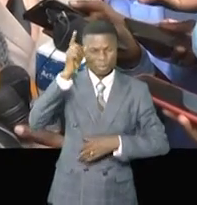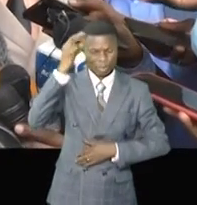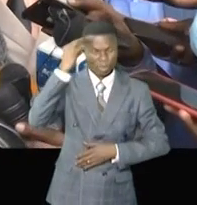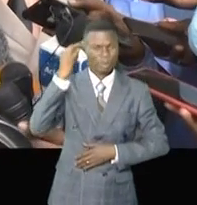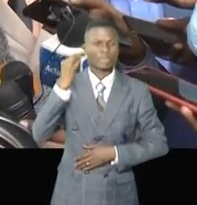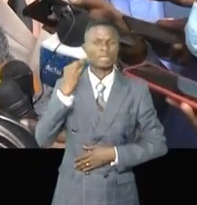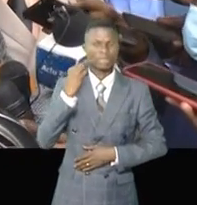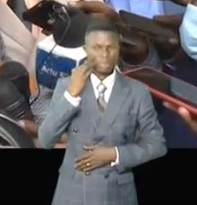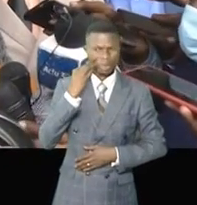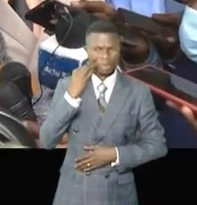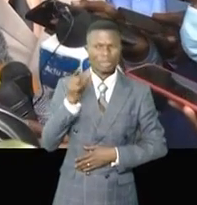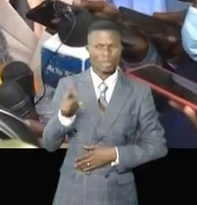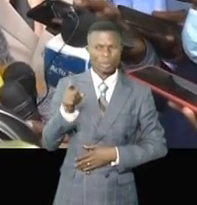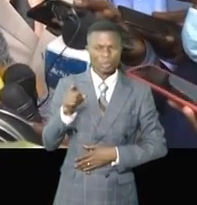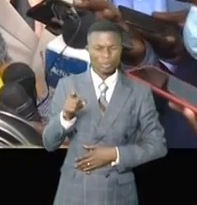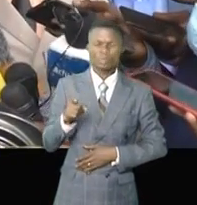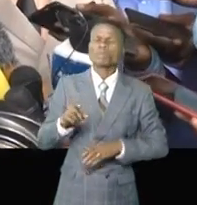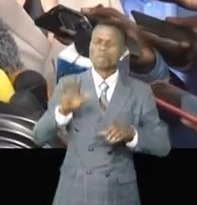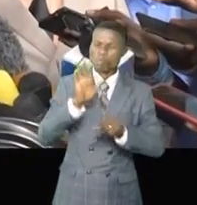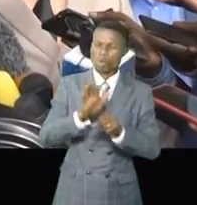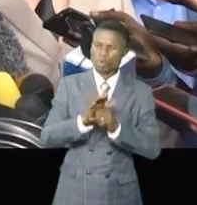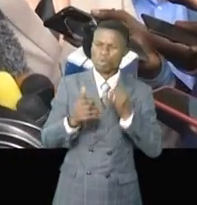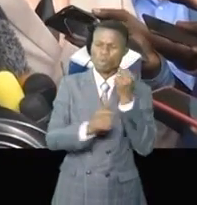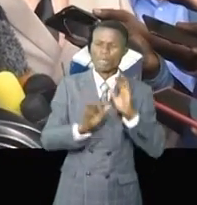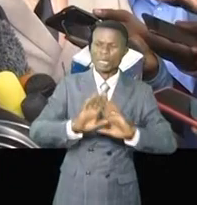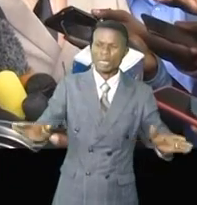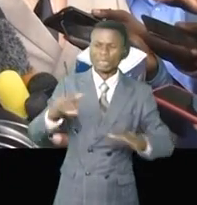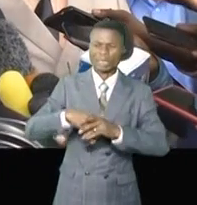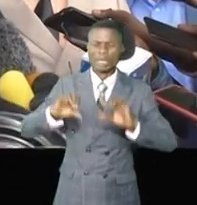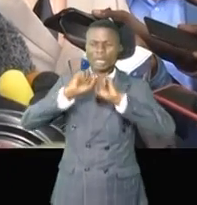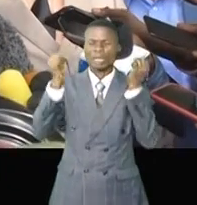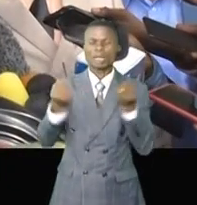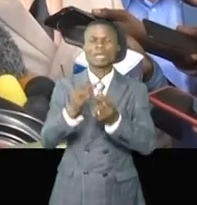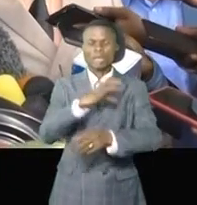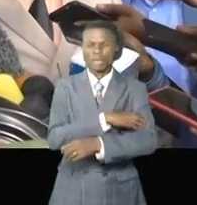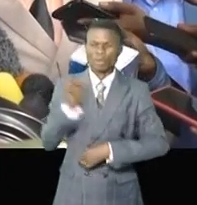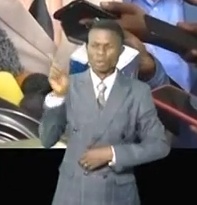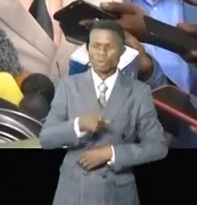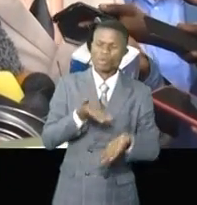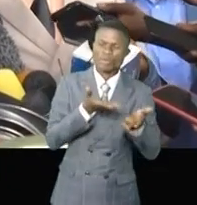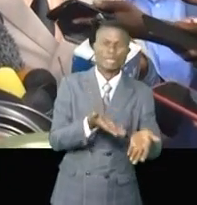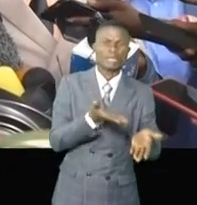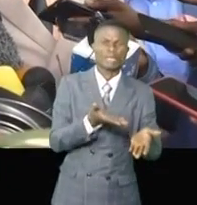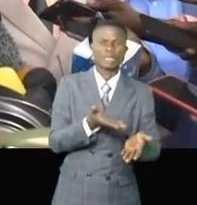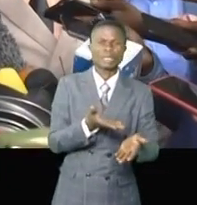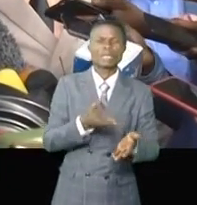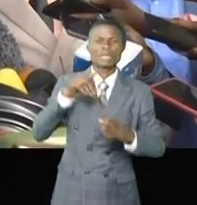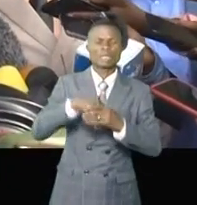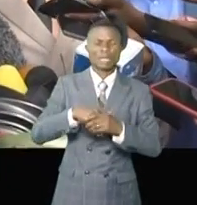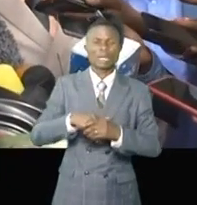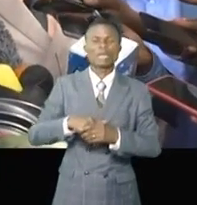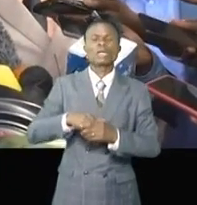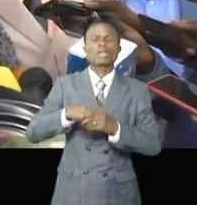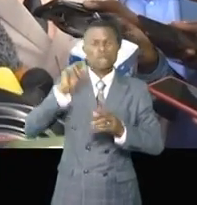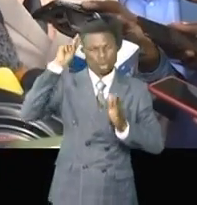ministre qu'il y a toutes les compétences au niveau de la société civile qui peuvent venir en appui à ces gouvernements parce que c'est